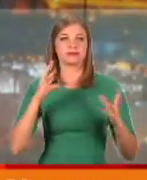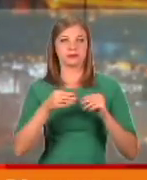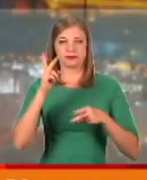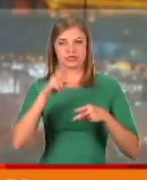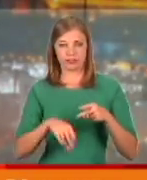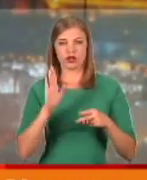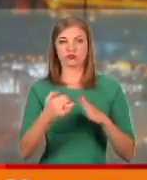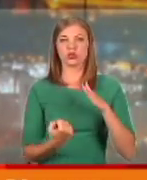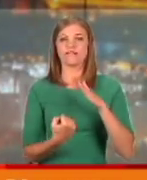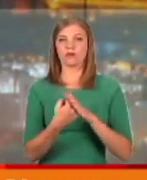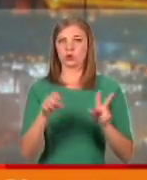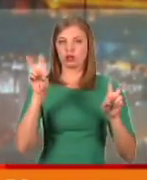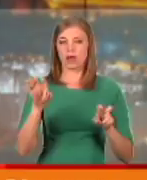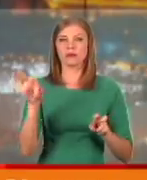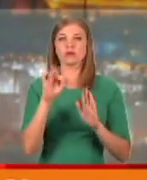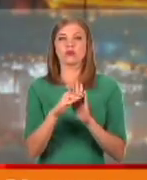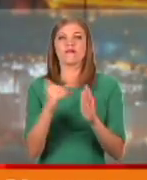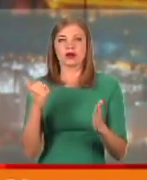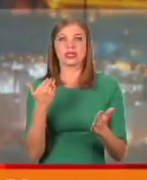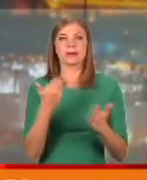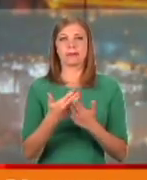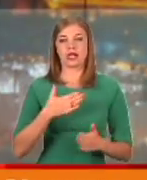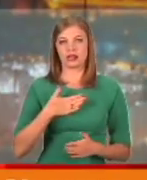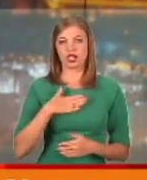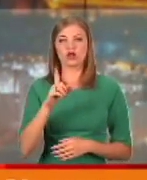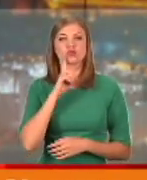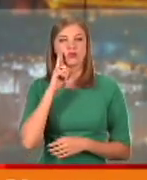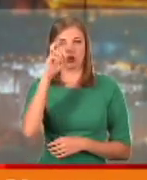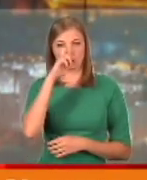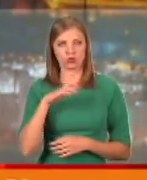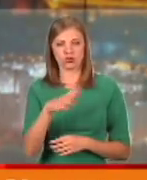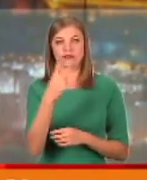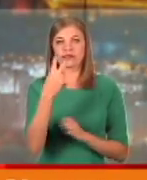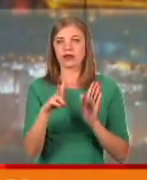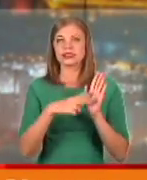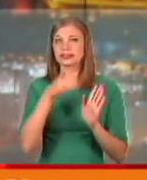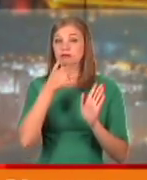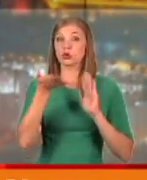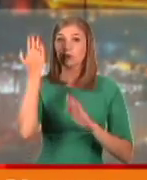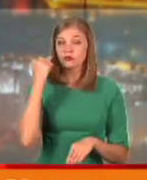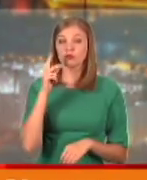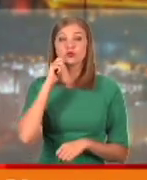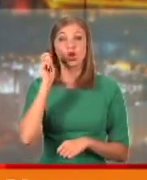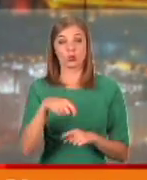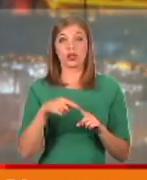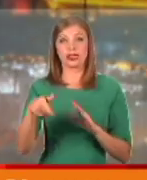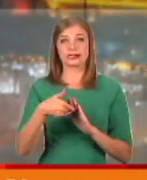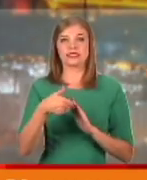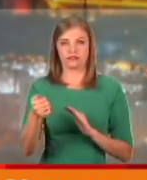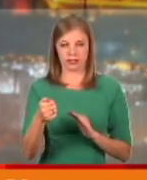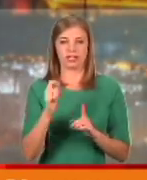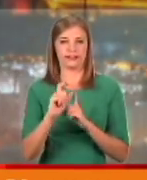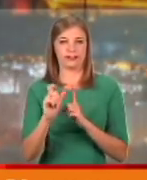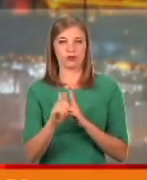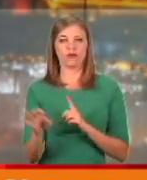цикл сюжетів «Фундамент» про виклики, які постали перед нашою молодою державою 27 років тому, і як Україна на ці виклики